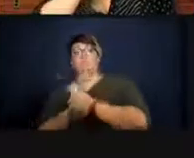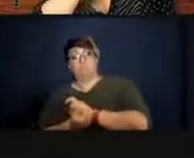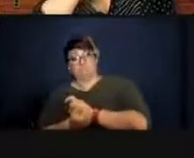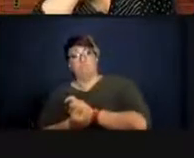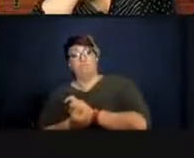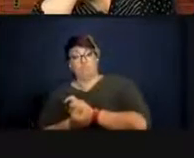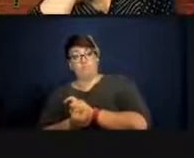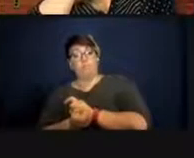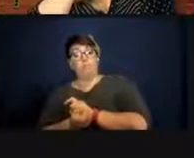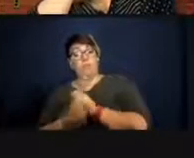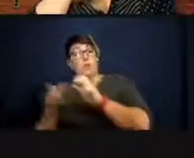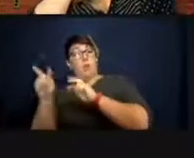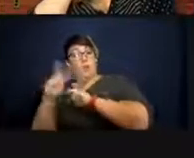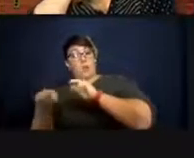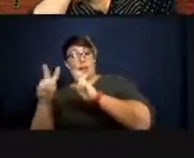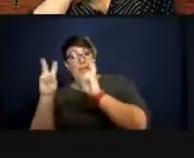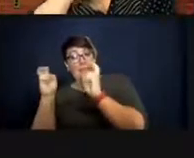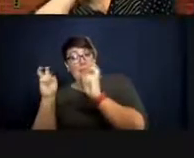mambo.